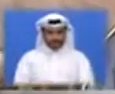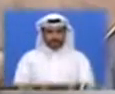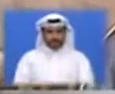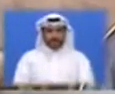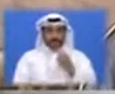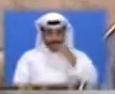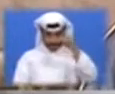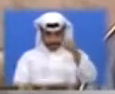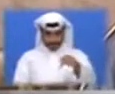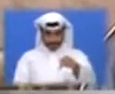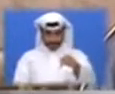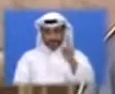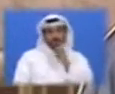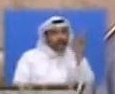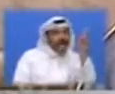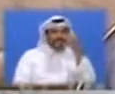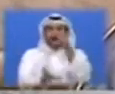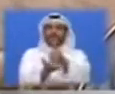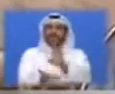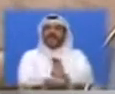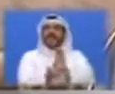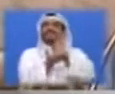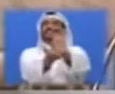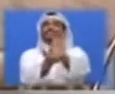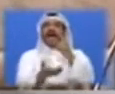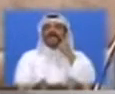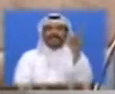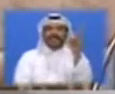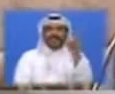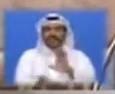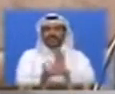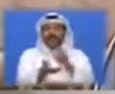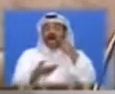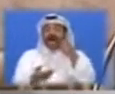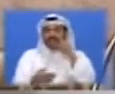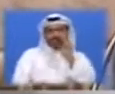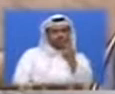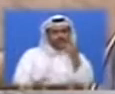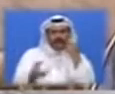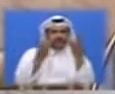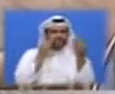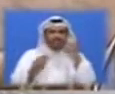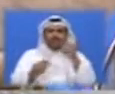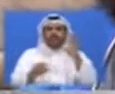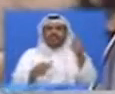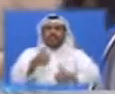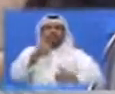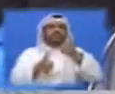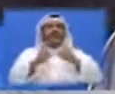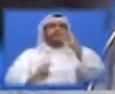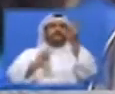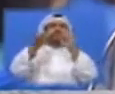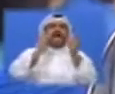حقيقة هناك قدموا كثير من الأعمال، سواء على المستوى القصة القصيرة اللي تتكلم عن البر في جميع